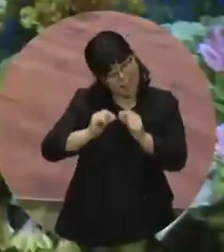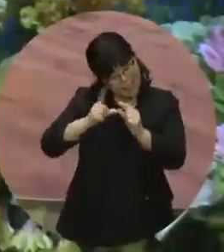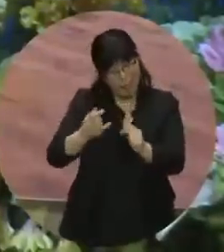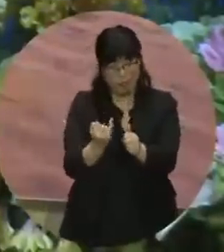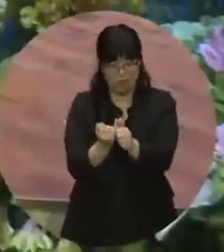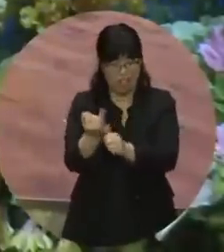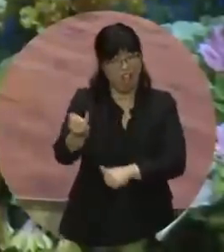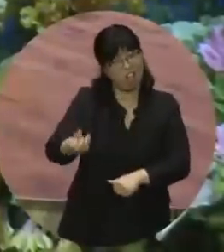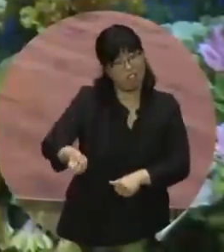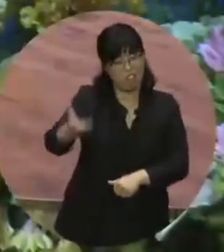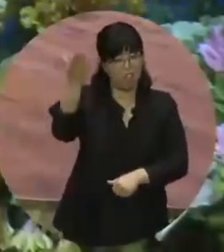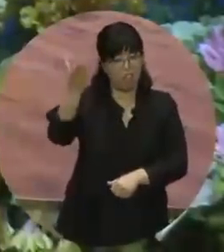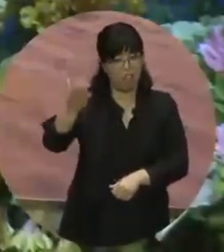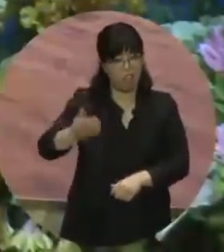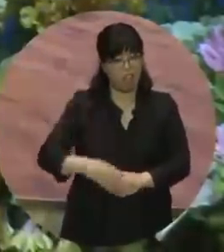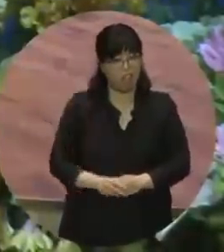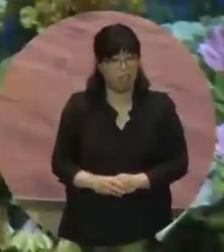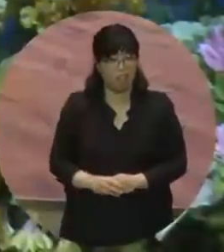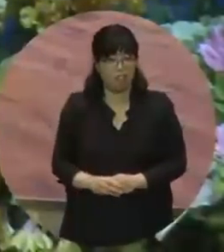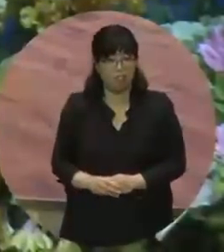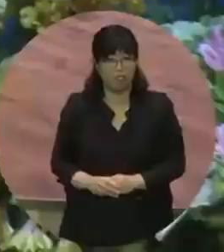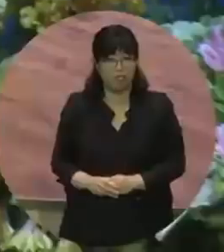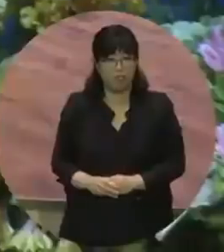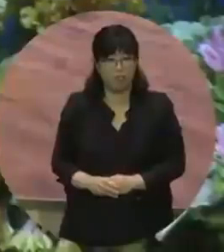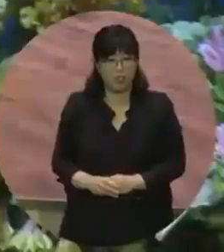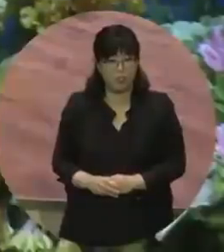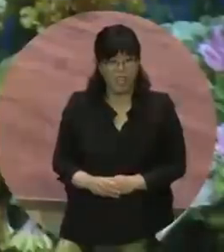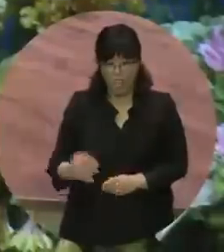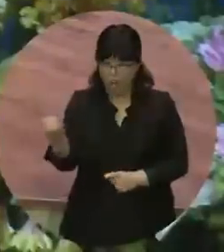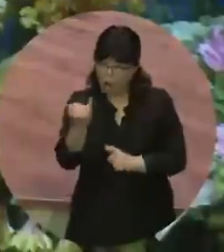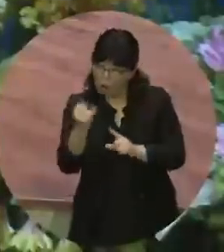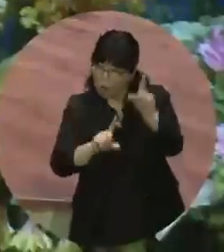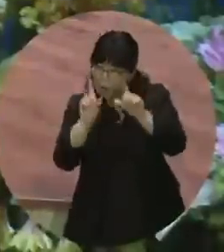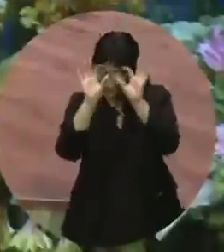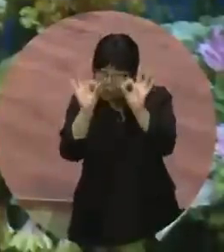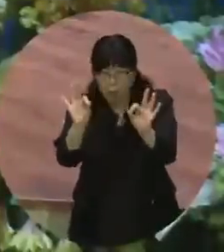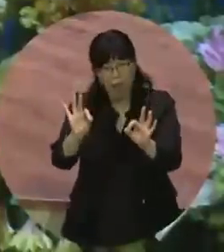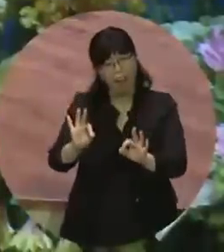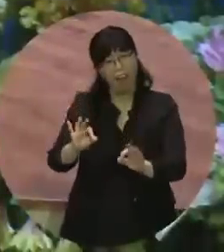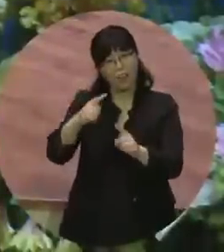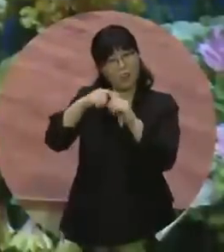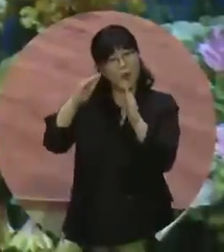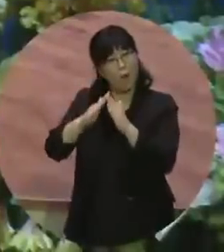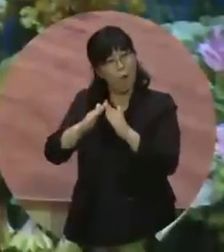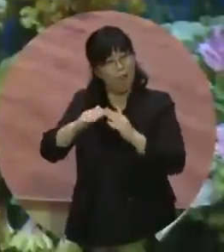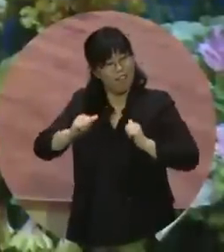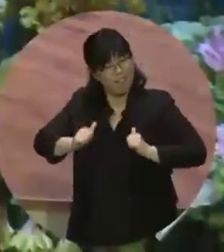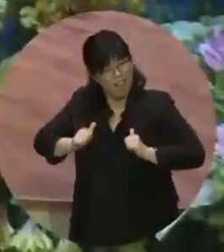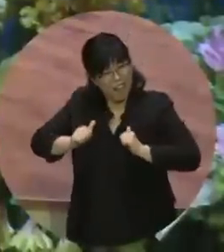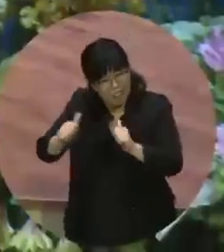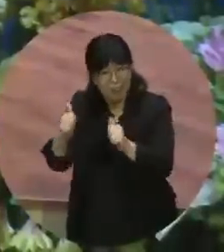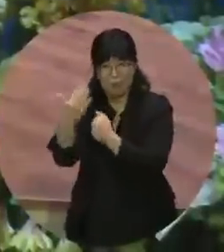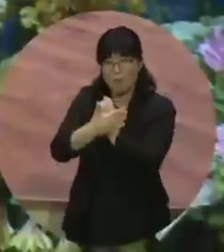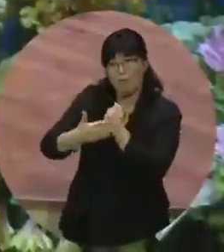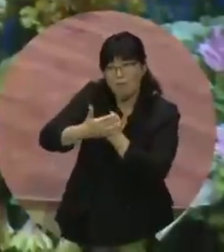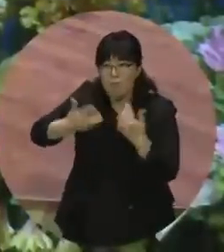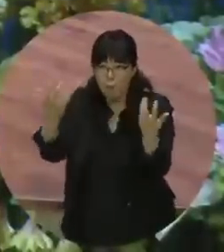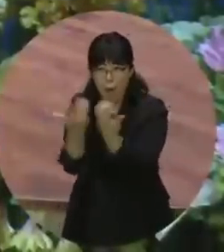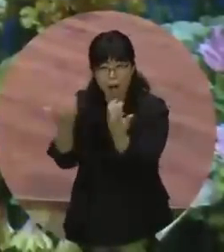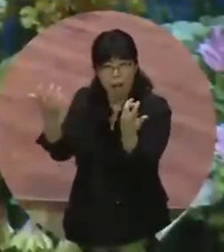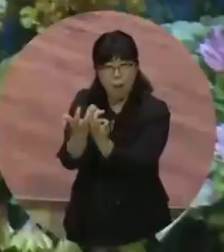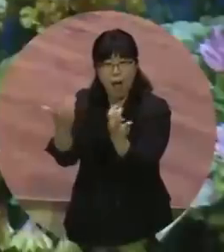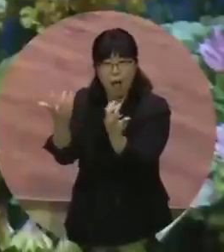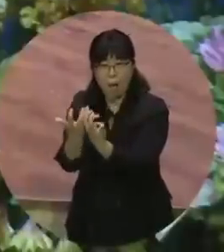교회 나와서 훈련을 제일 많이 받는데, 엄청 은혜를 제일 많이 받는데, 실제로는 여자들이 가장 영적으로